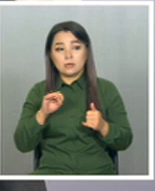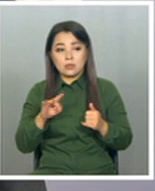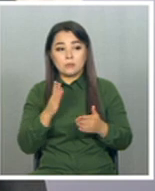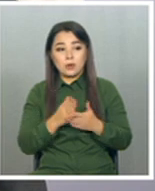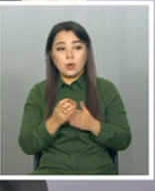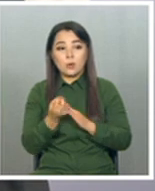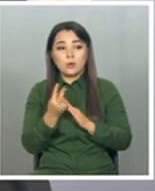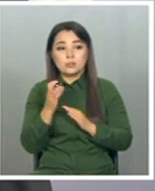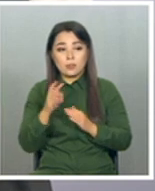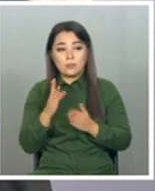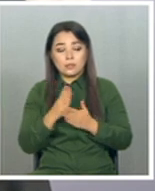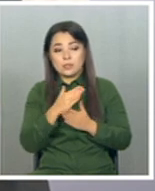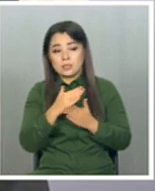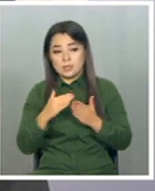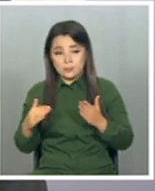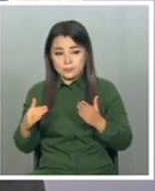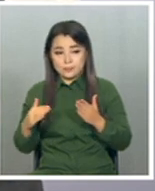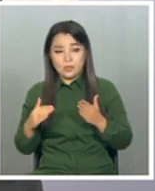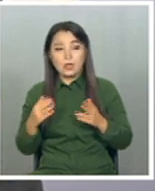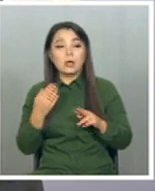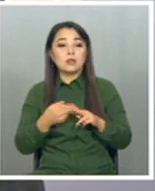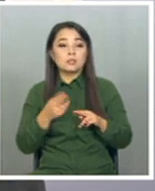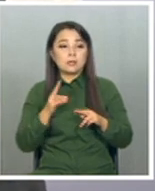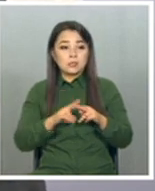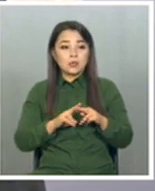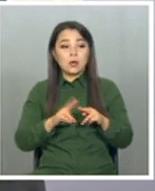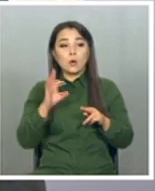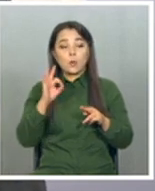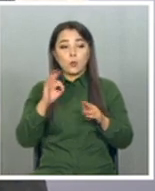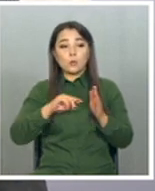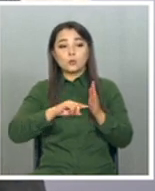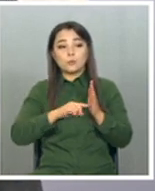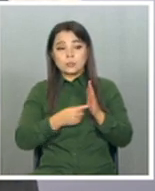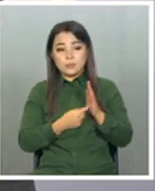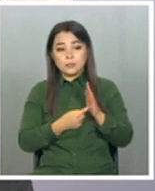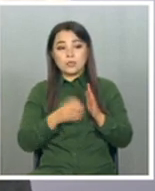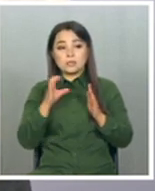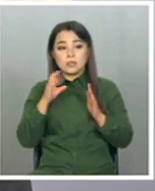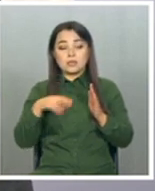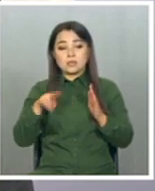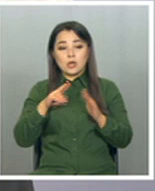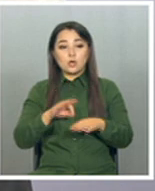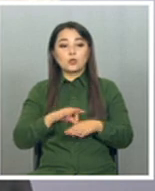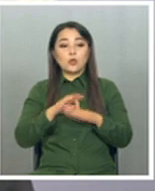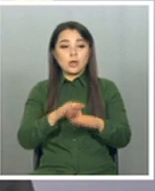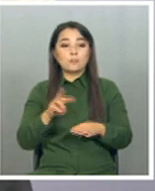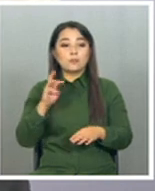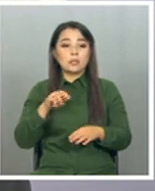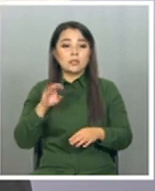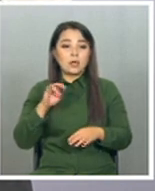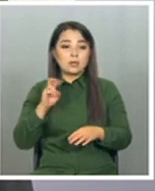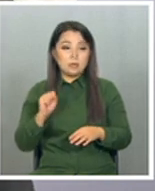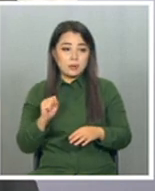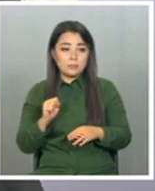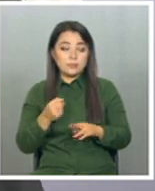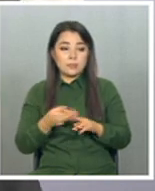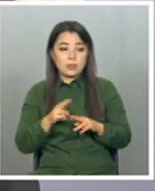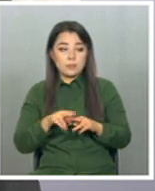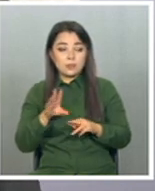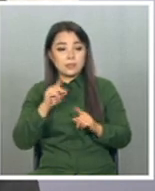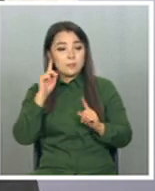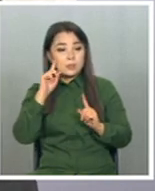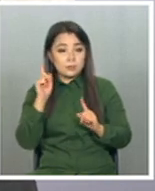сантиметрге тең. Солай ғой. Ал енді О төбесінен С-дыға жүргізілген медиана, медиананы біз